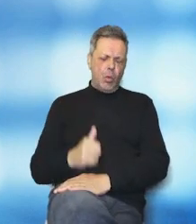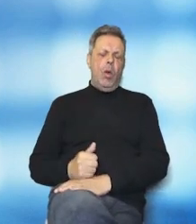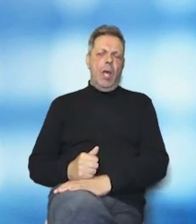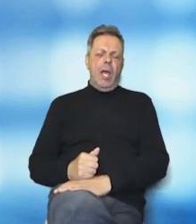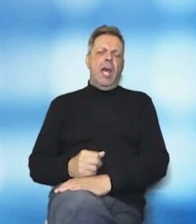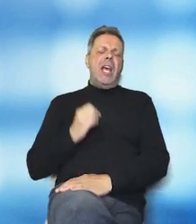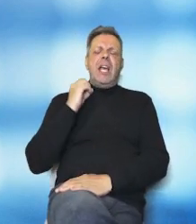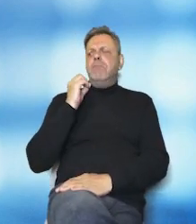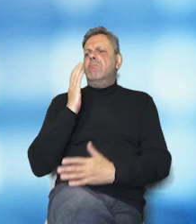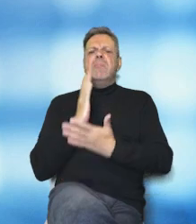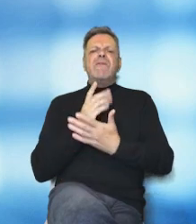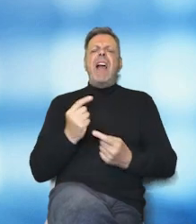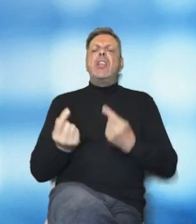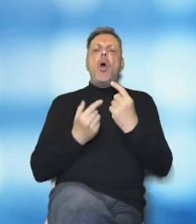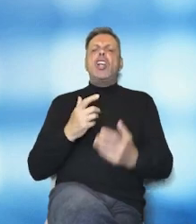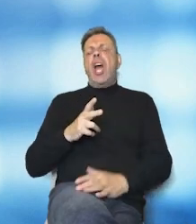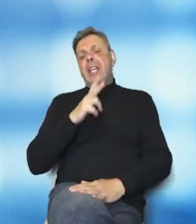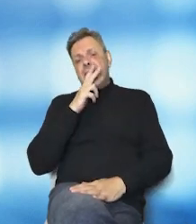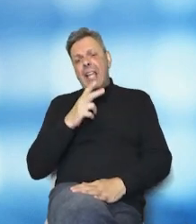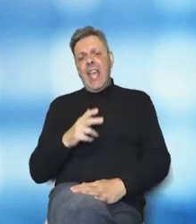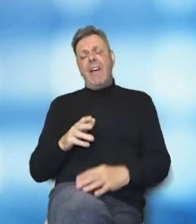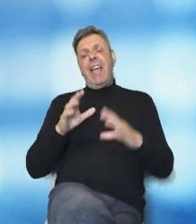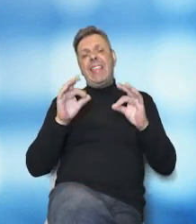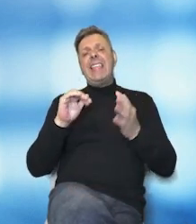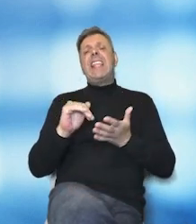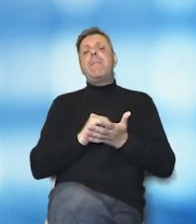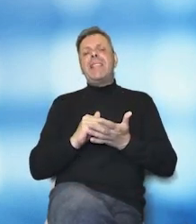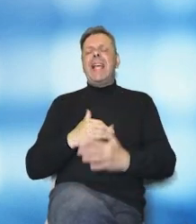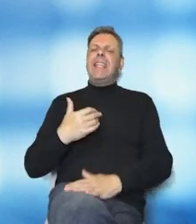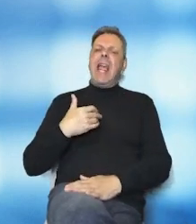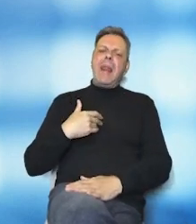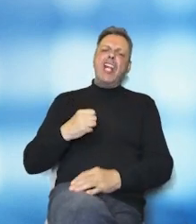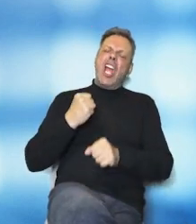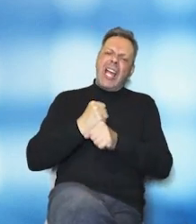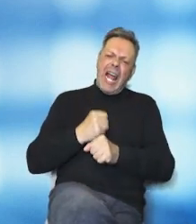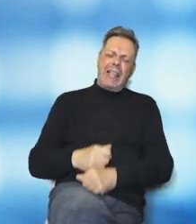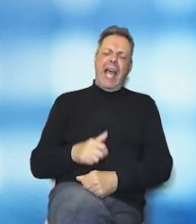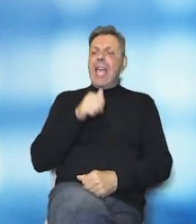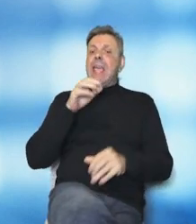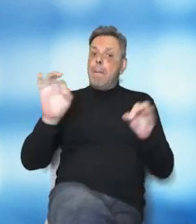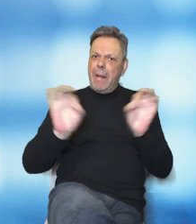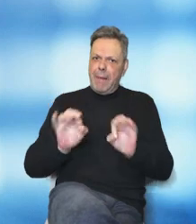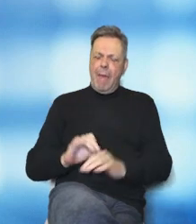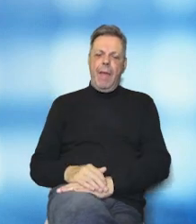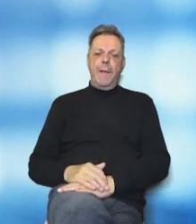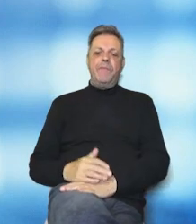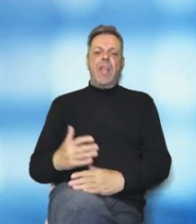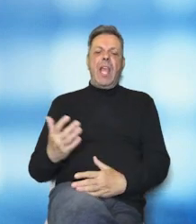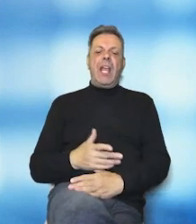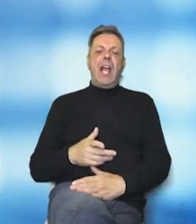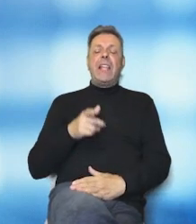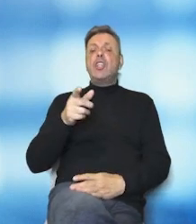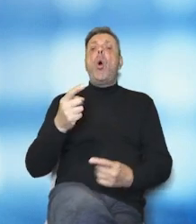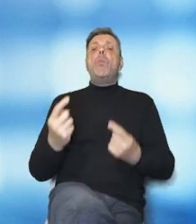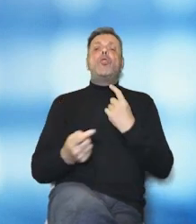svaki događaj zahtjeva nekih desetak mjeseci našeg rada i pripreme. I onda kada se on